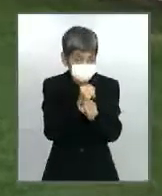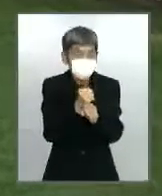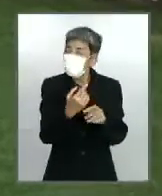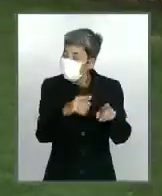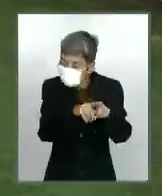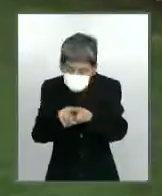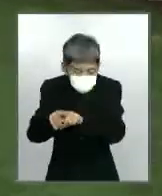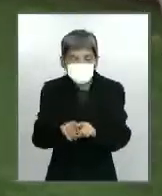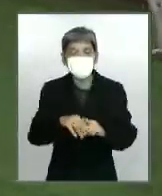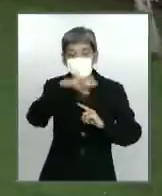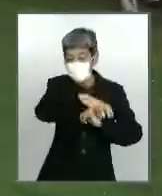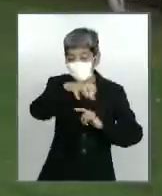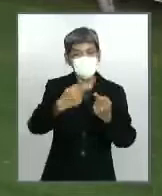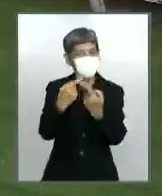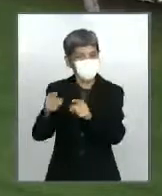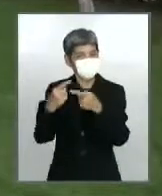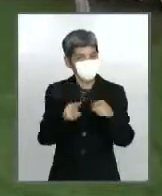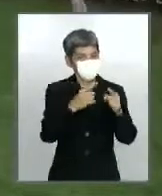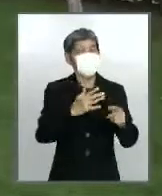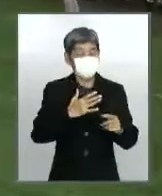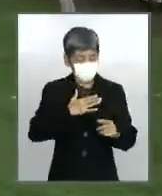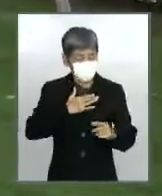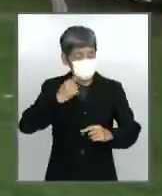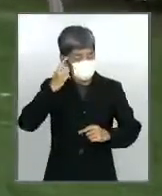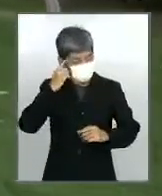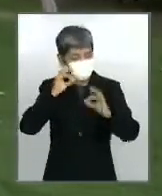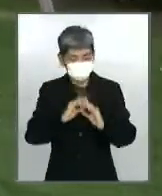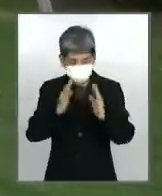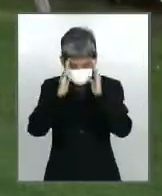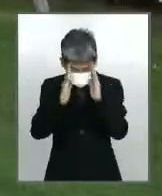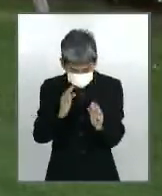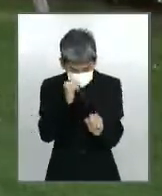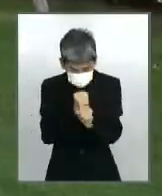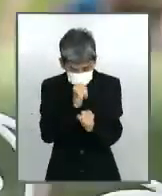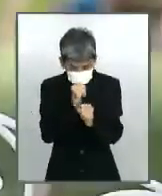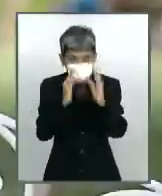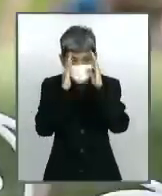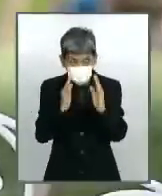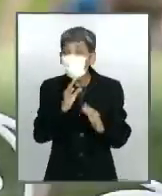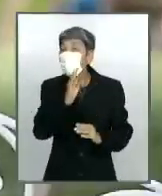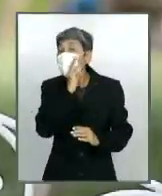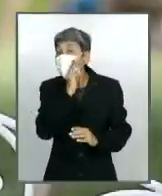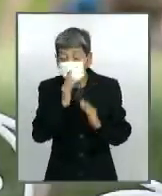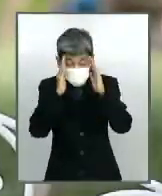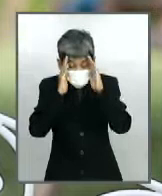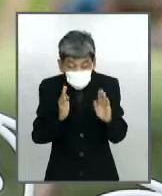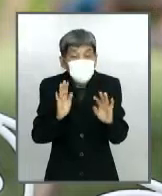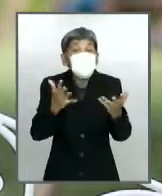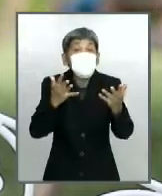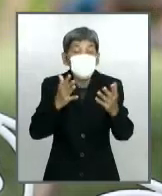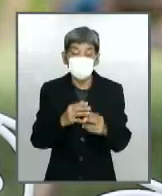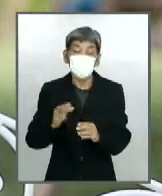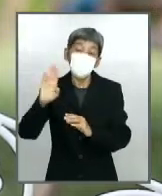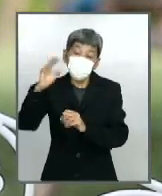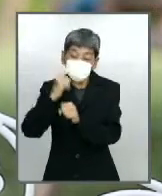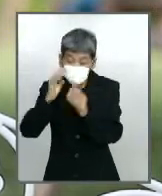านก็คืองานเดียวกันสถานที่มันต่างกันเล็กหน่อยแต่สิ่งที่สำคัญที่สุดที่ต้องมีคือสมาธิเพราะว่าถ้าเราไม่มีสมา